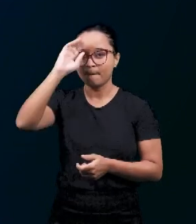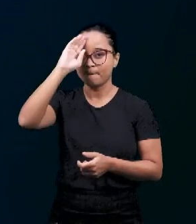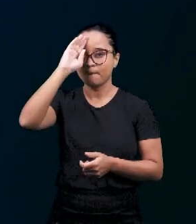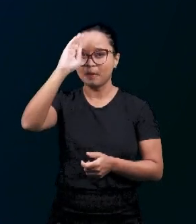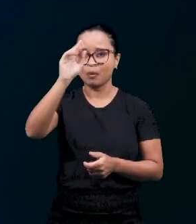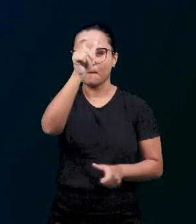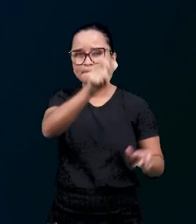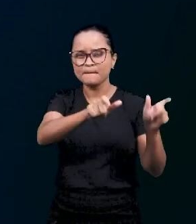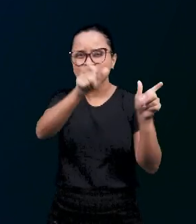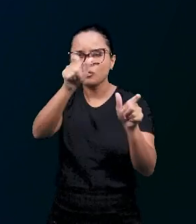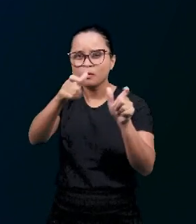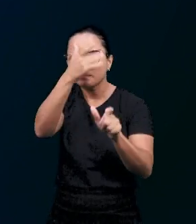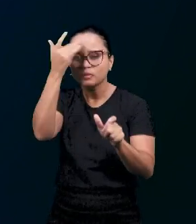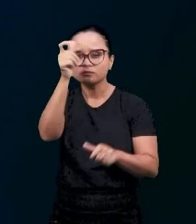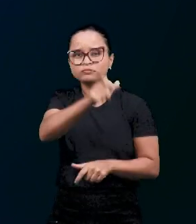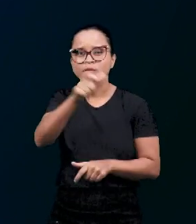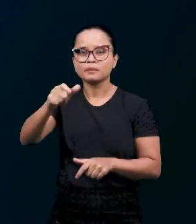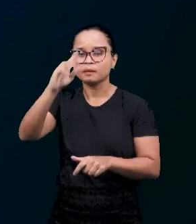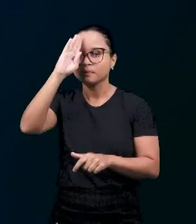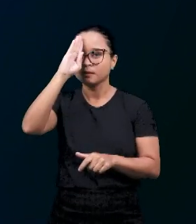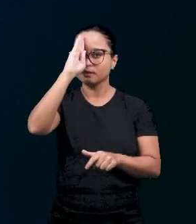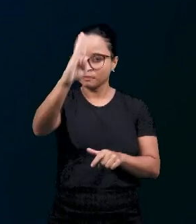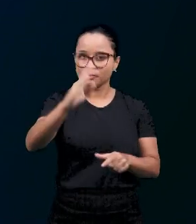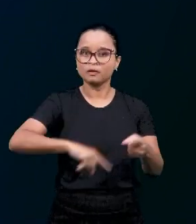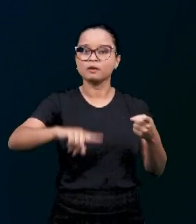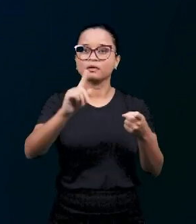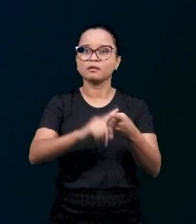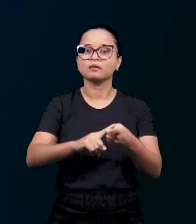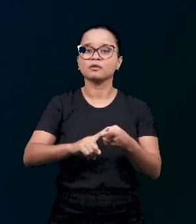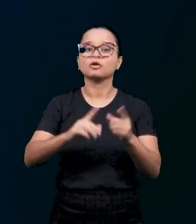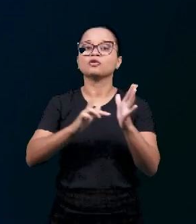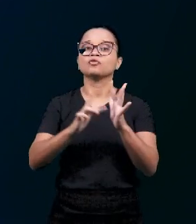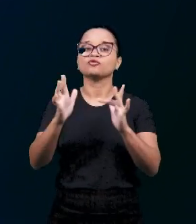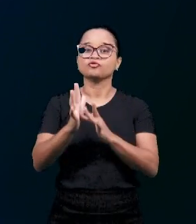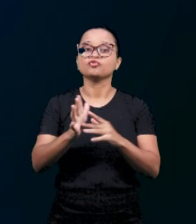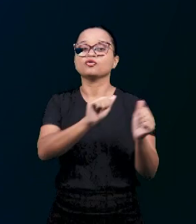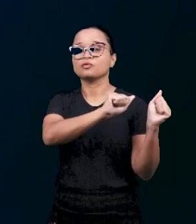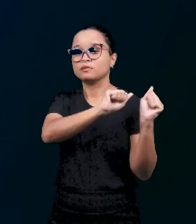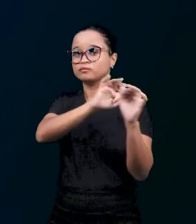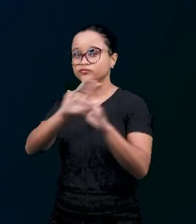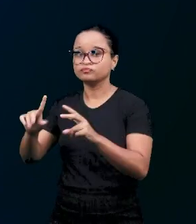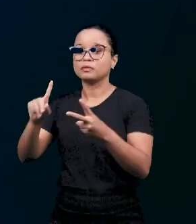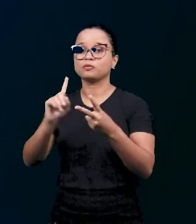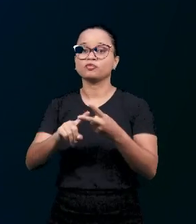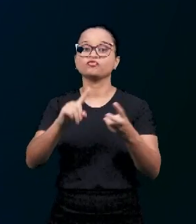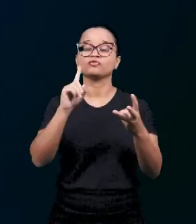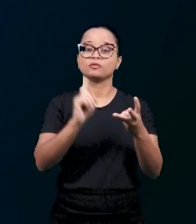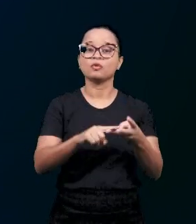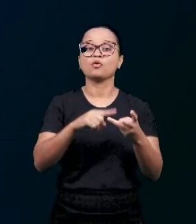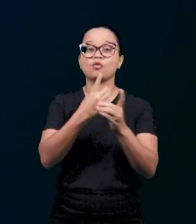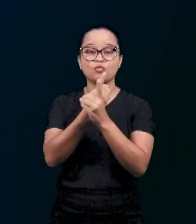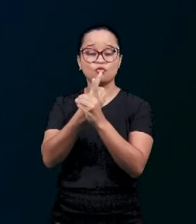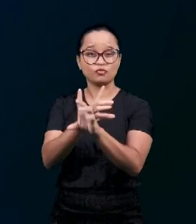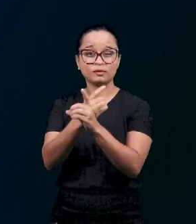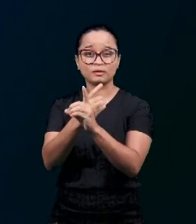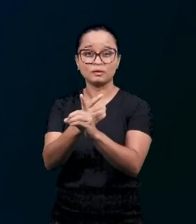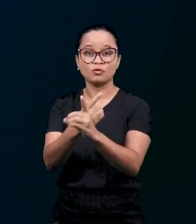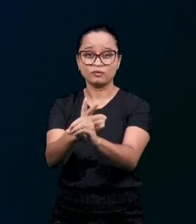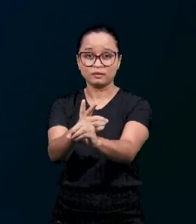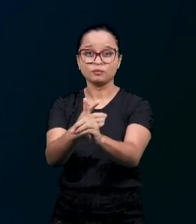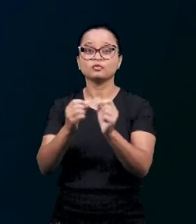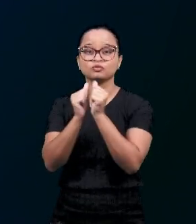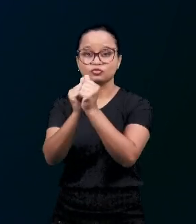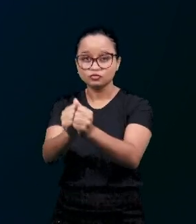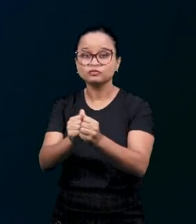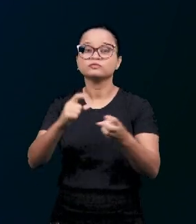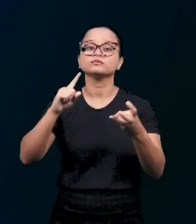Macapá. En répondant à la question, les principaux personnages sont Jésus, la foule, les disciples